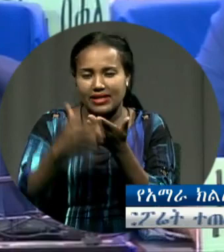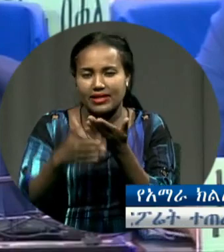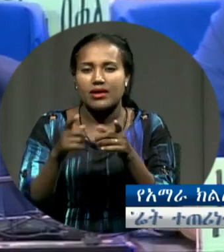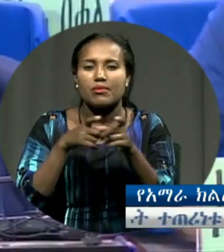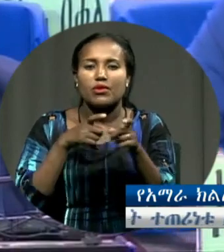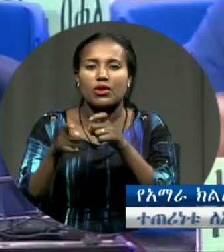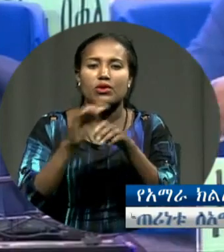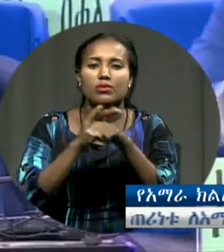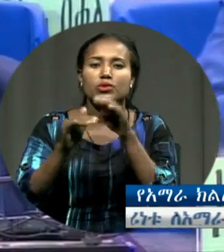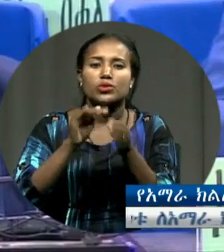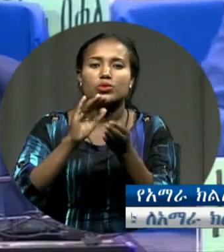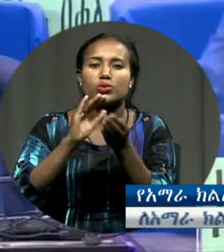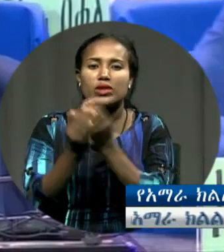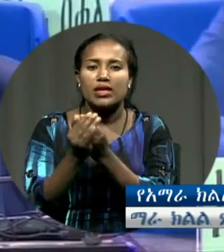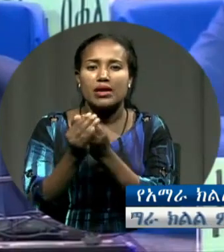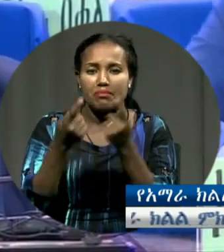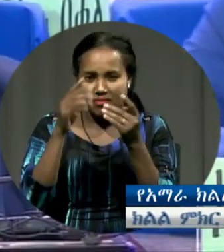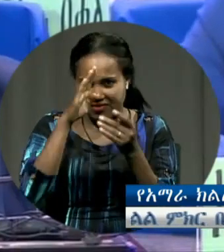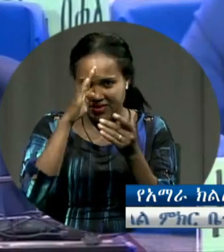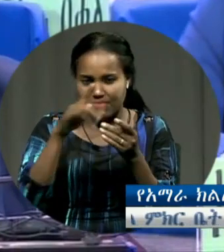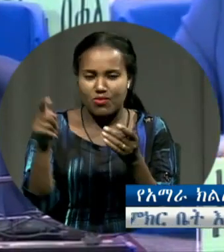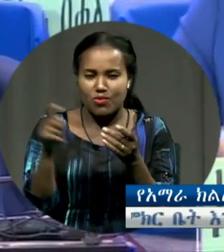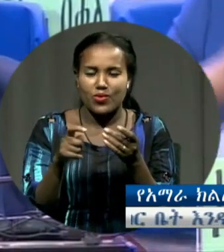ሁኔታ የሚፈጥር በመሆኑ፣